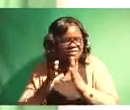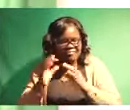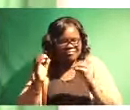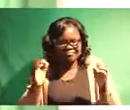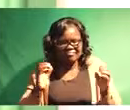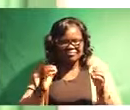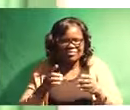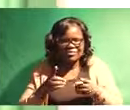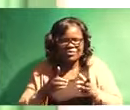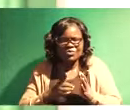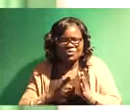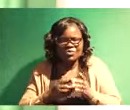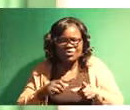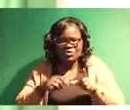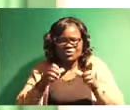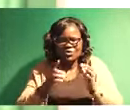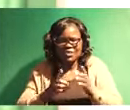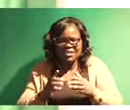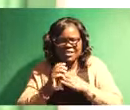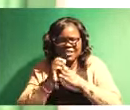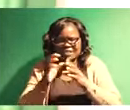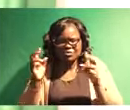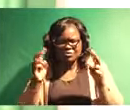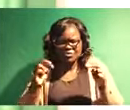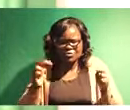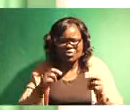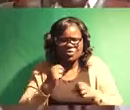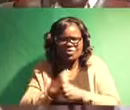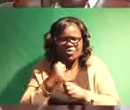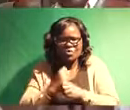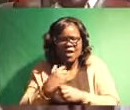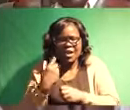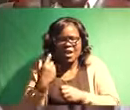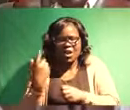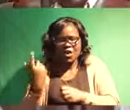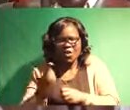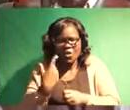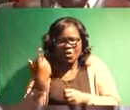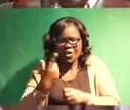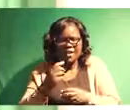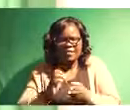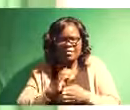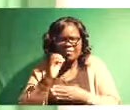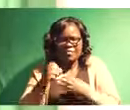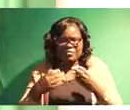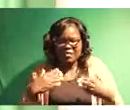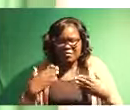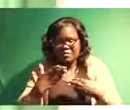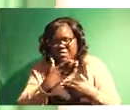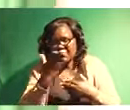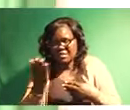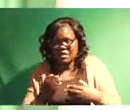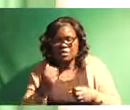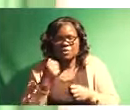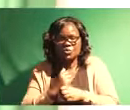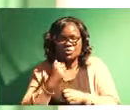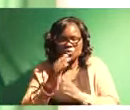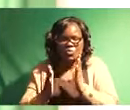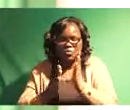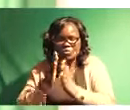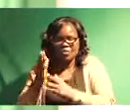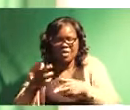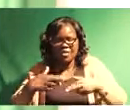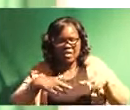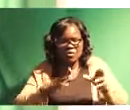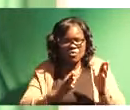ya kuendelea na mambo ya viongozi. Mimi kazi yangu sasa, nimeajiriwa na hawa wananchi, niwapangie